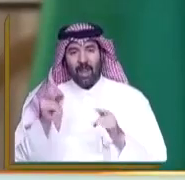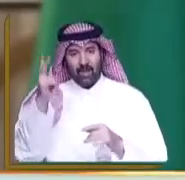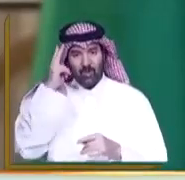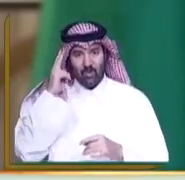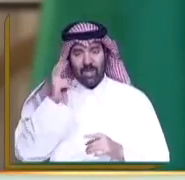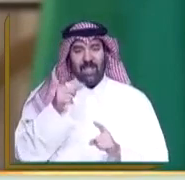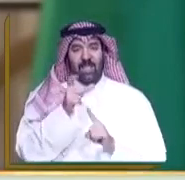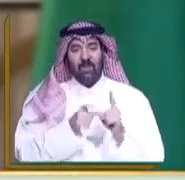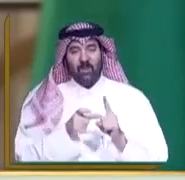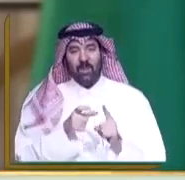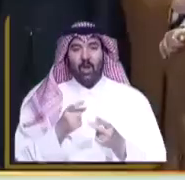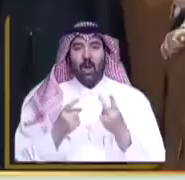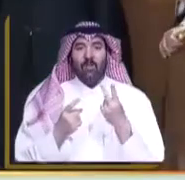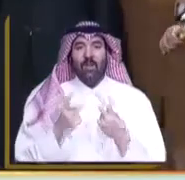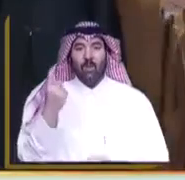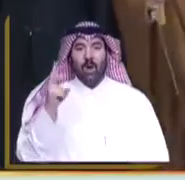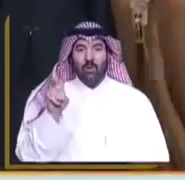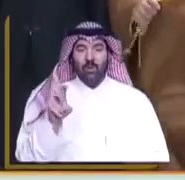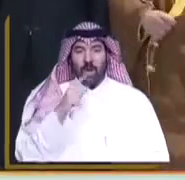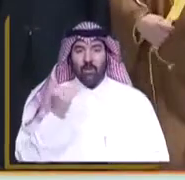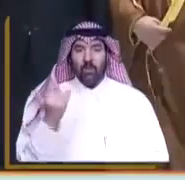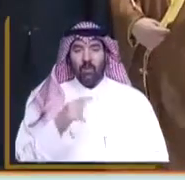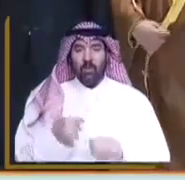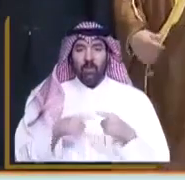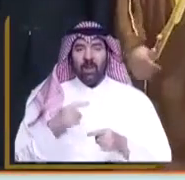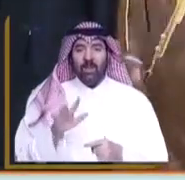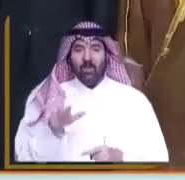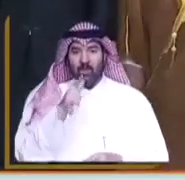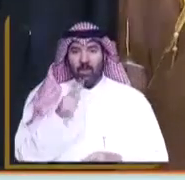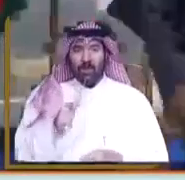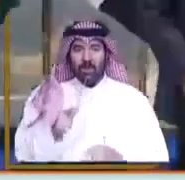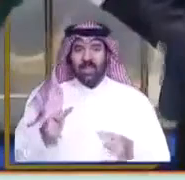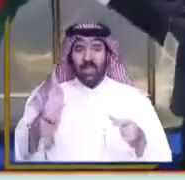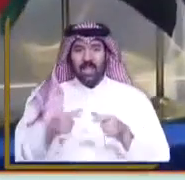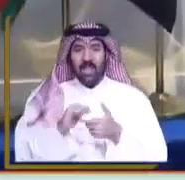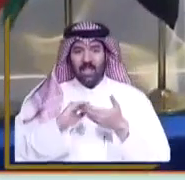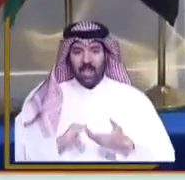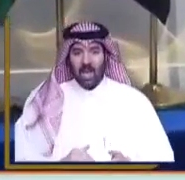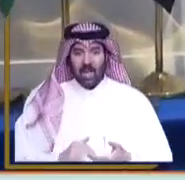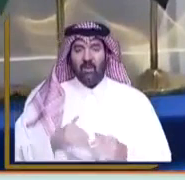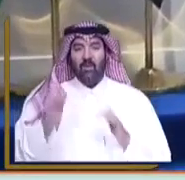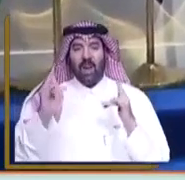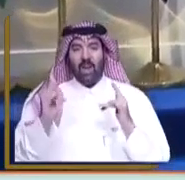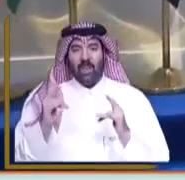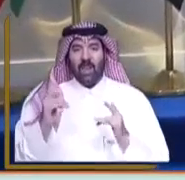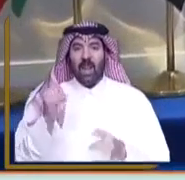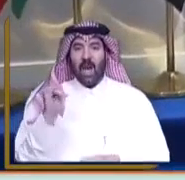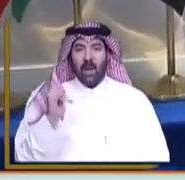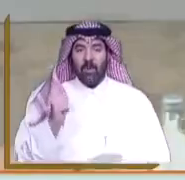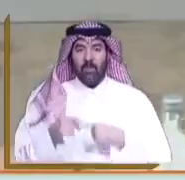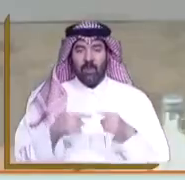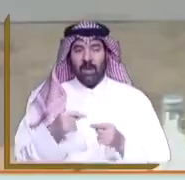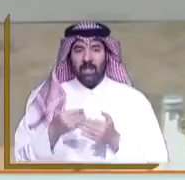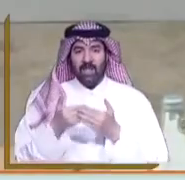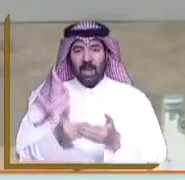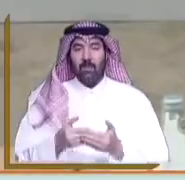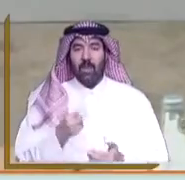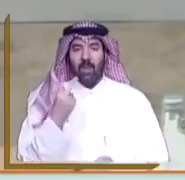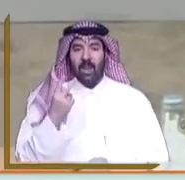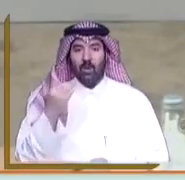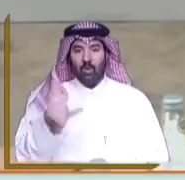عام 2021 وتشكيل تحالف الشرق الأوسط الأخضر وإسهام المملكة بمليارين